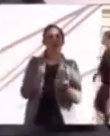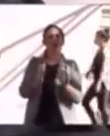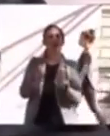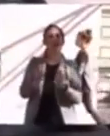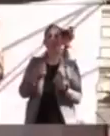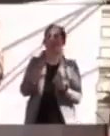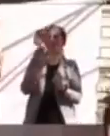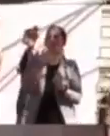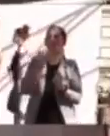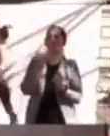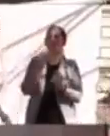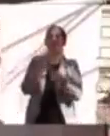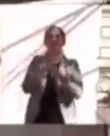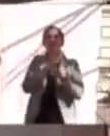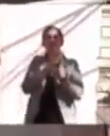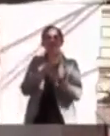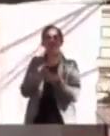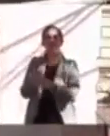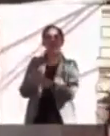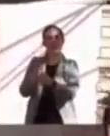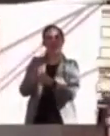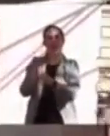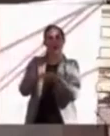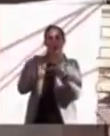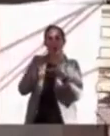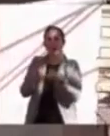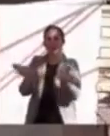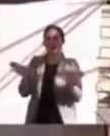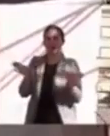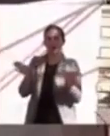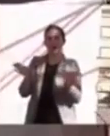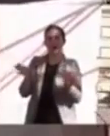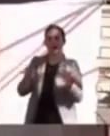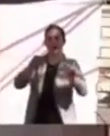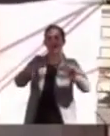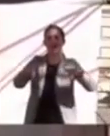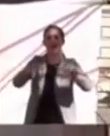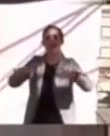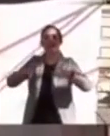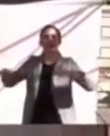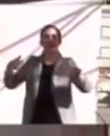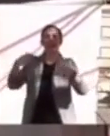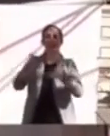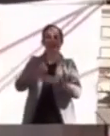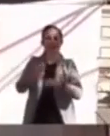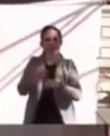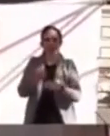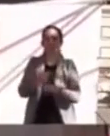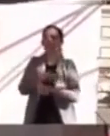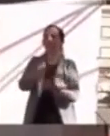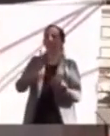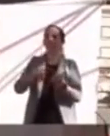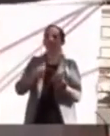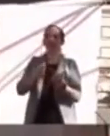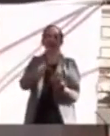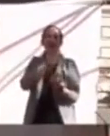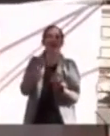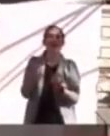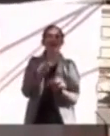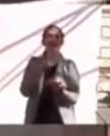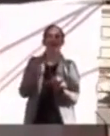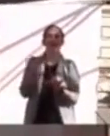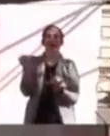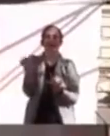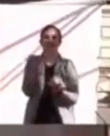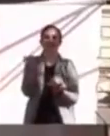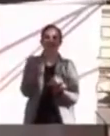di seguire l'apertura di questi tavoli quando si lancerà la riforma del servizio sanitario nazionale e vedere se